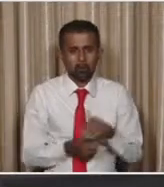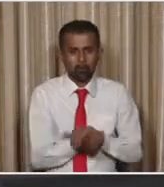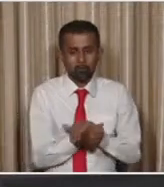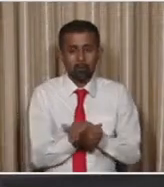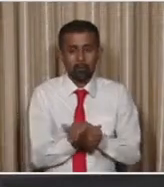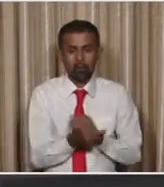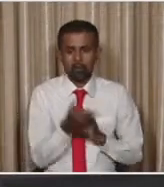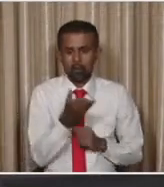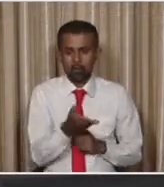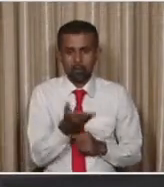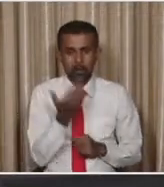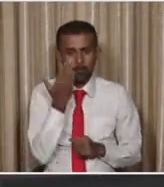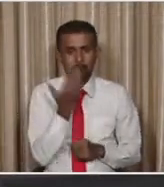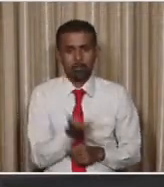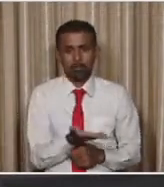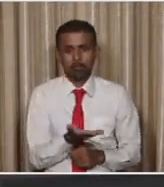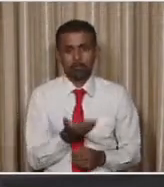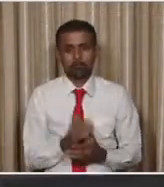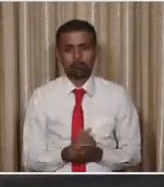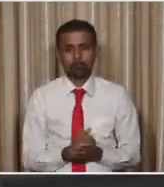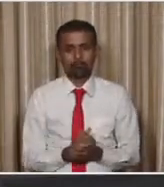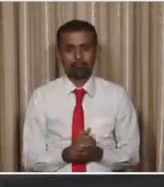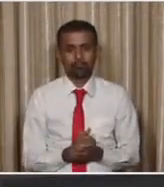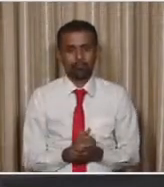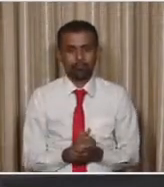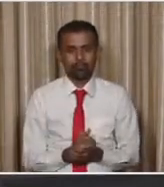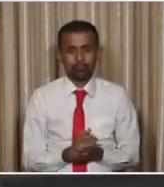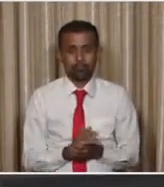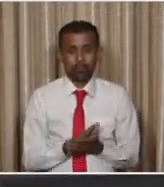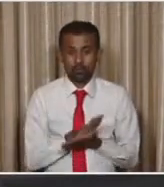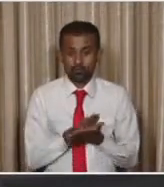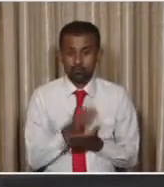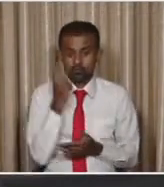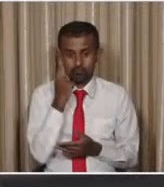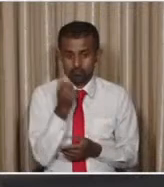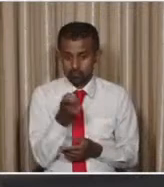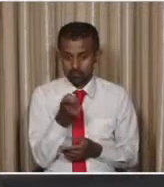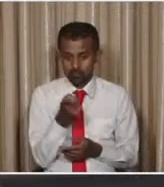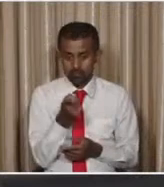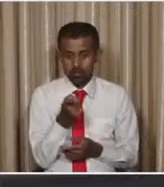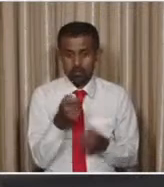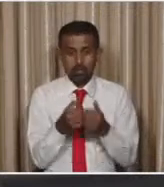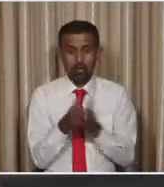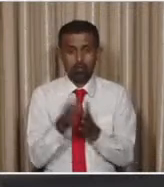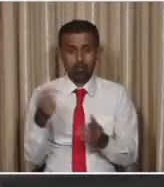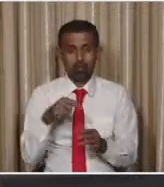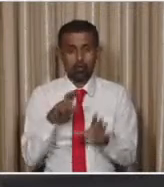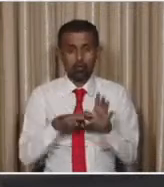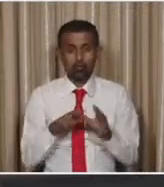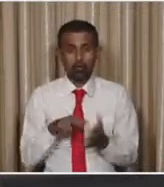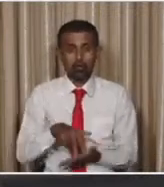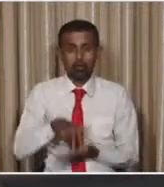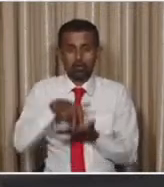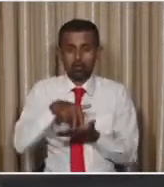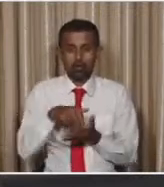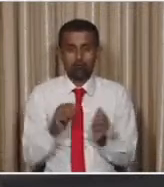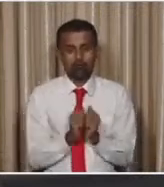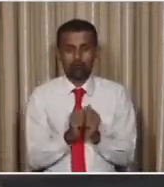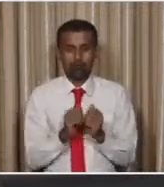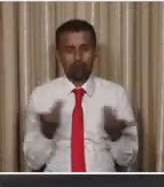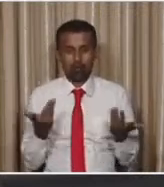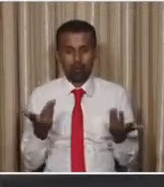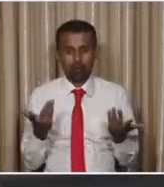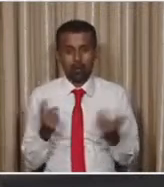අපිට මොනවට පැහැදිලි වෙනවා හැබැයි හොඳට මතක තියාගන්න ඕනේ කවුරු ආවත් එතුමාගේ පුටුවෙන් නැගිටින්න වැඩක් නැහැ